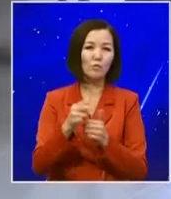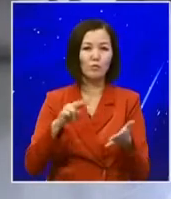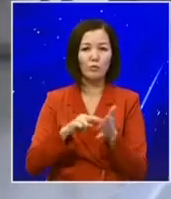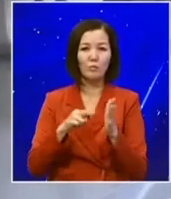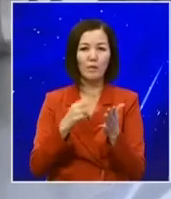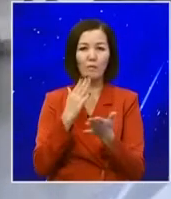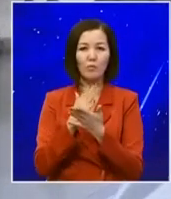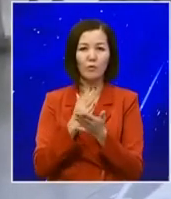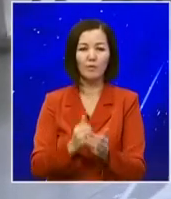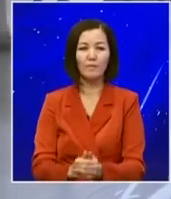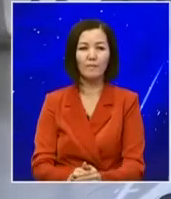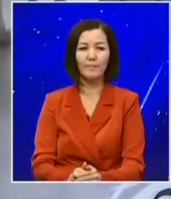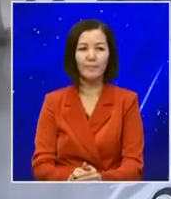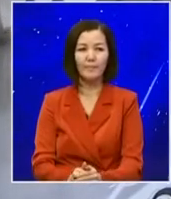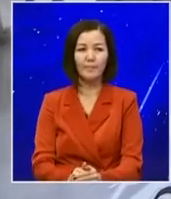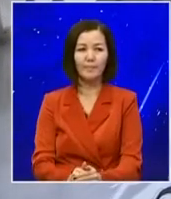отыр.